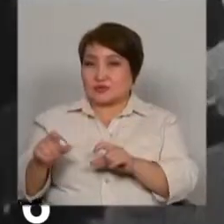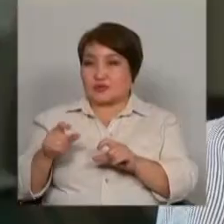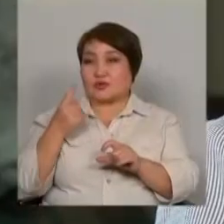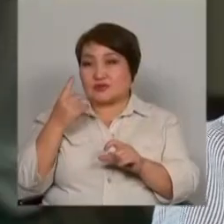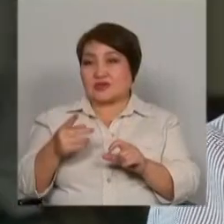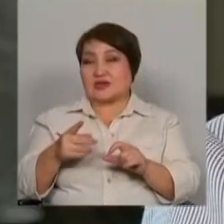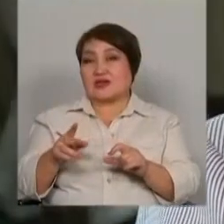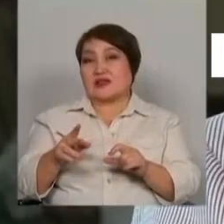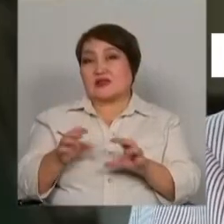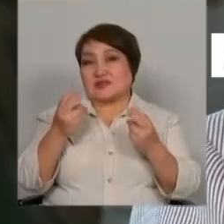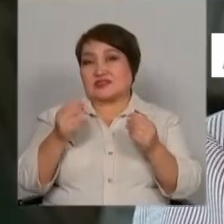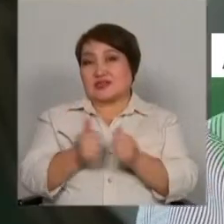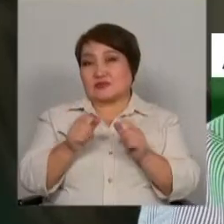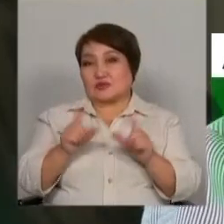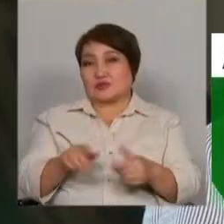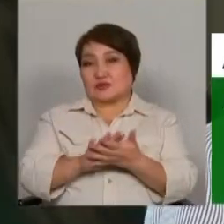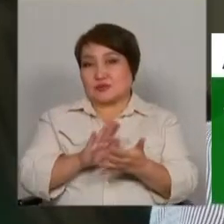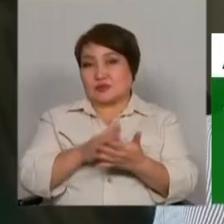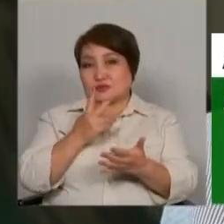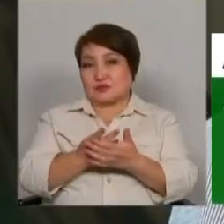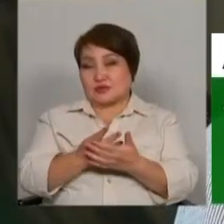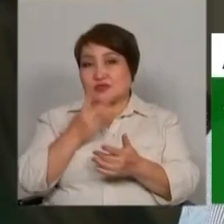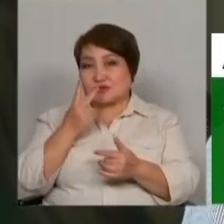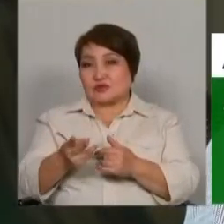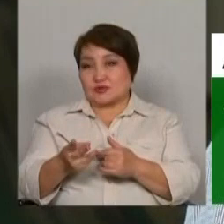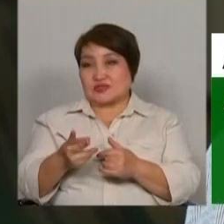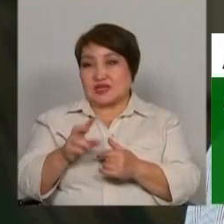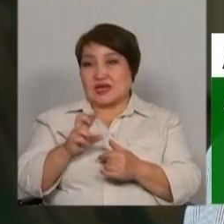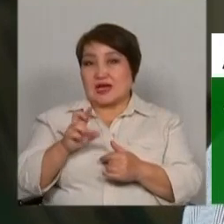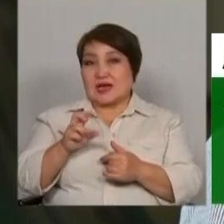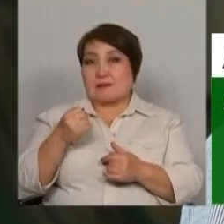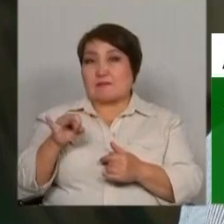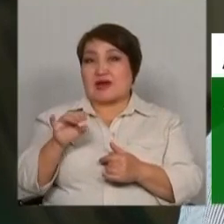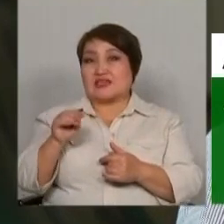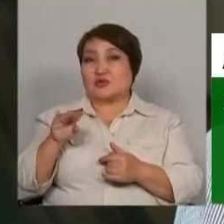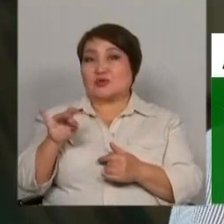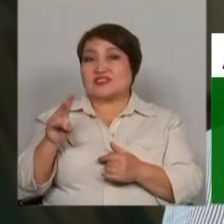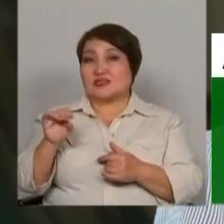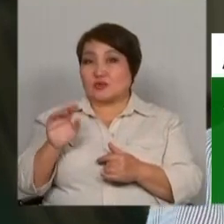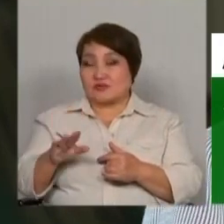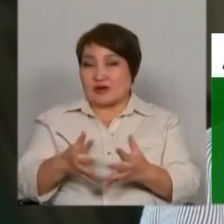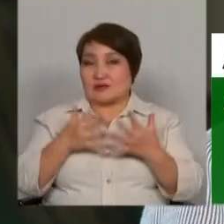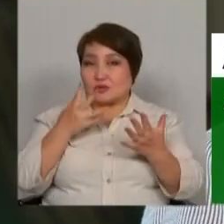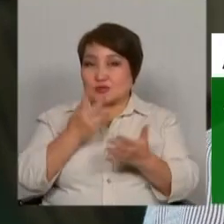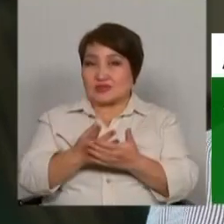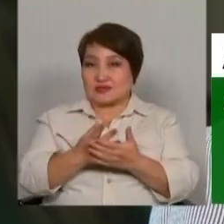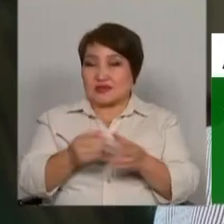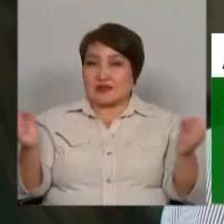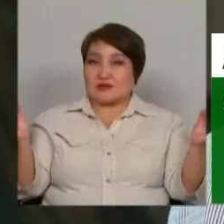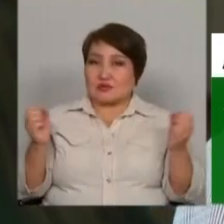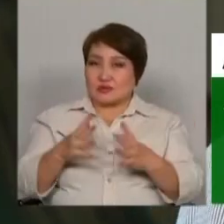болады. Байтұрсынұлы сол бейне баянда қарасаңыз, анық көрінеді. Құрылтайдың сыйлы, құрметті